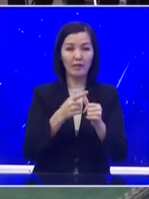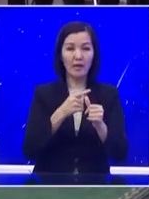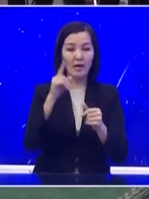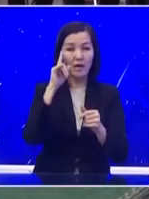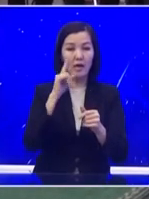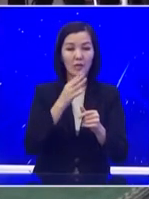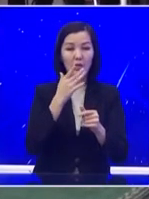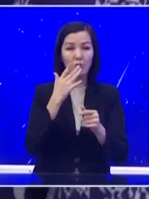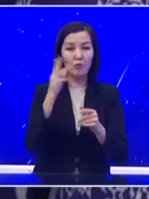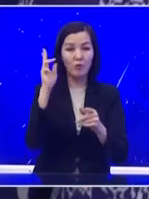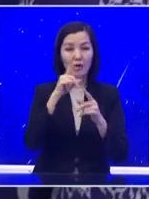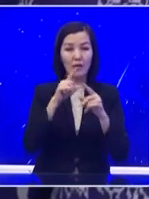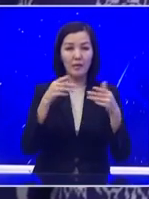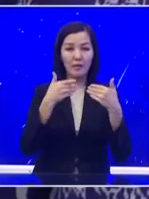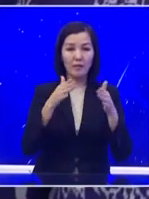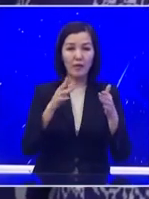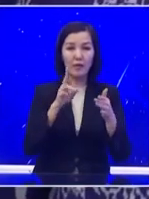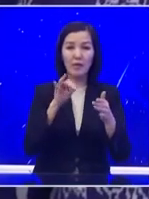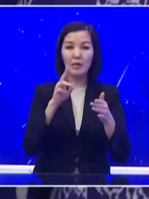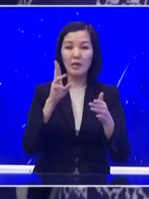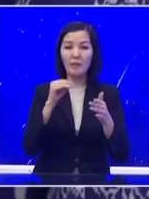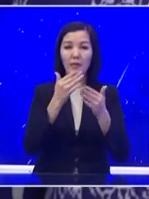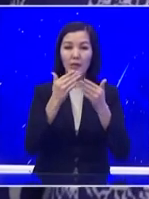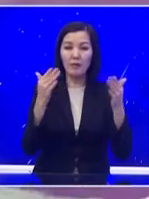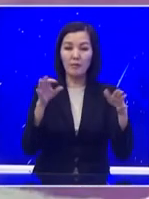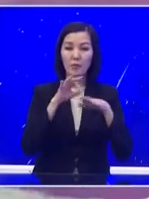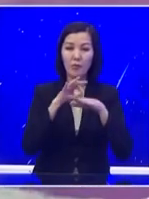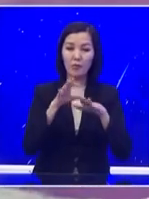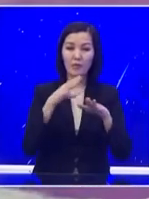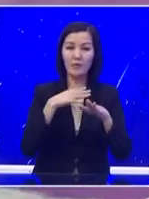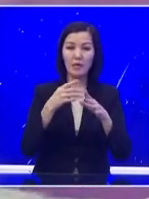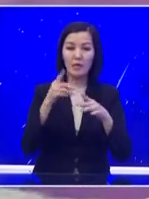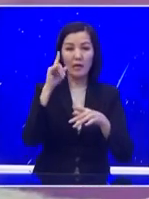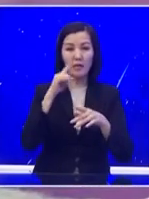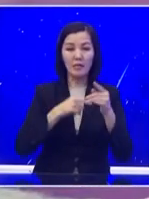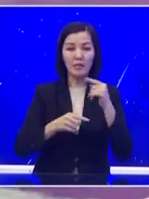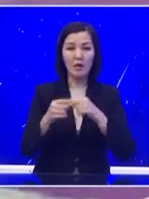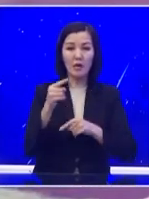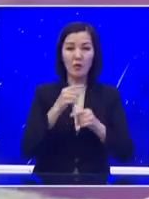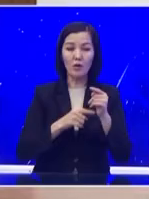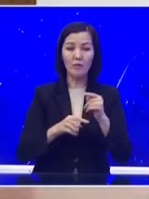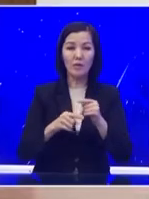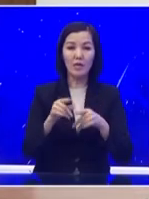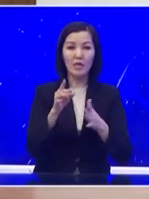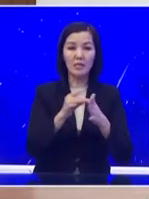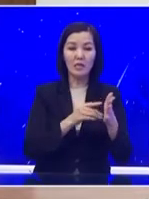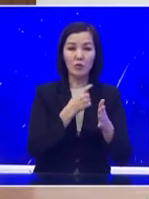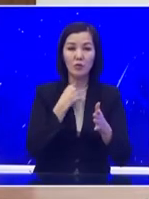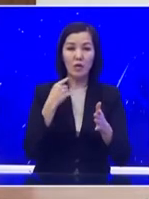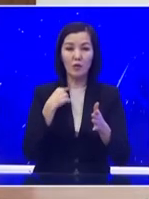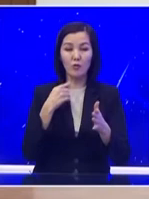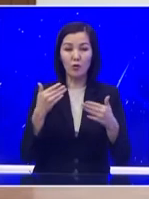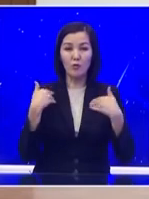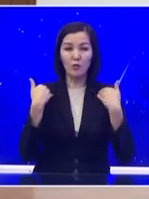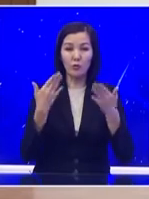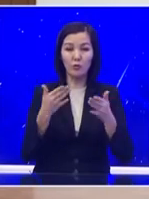академиясының түлектері жақында ғана Кипр елінде жеке көрмелерін өткізген. Отанға орала салысымен туындыларын талдықорғандықтарға ұсынуды жөн